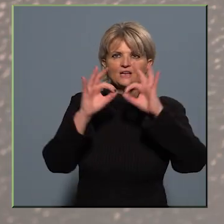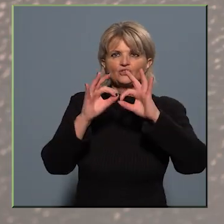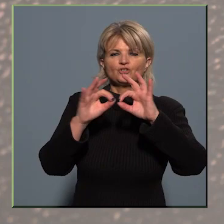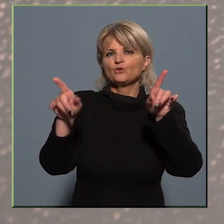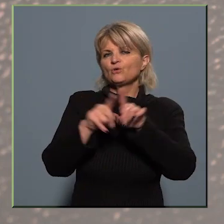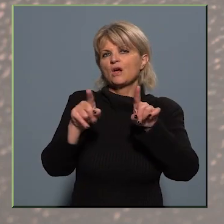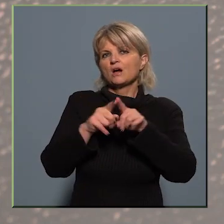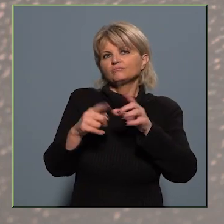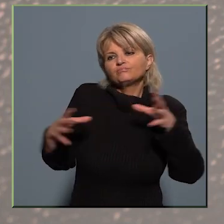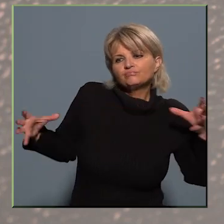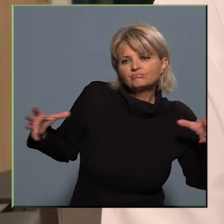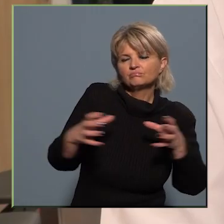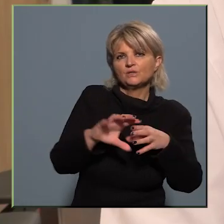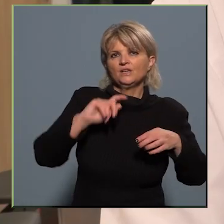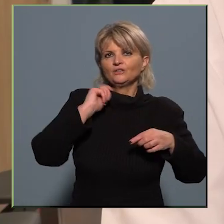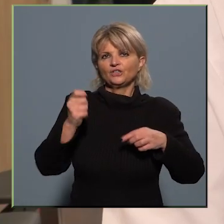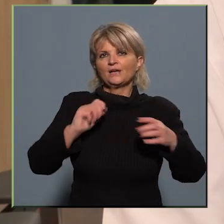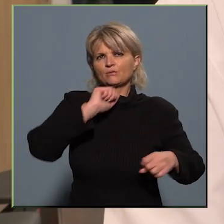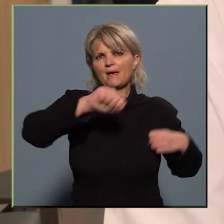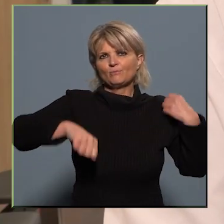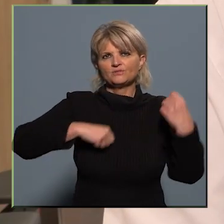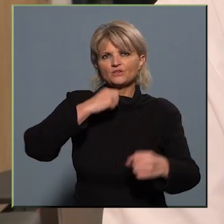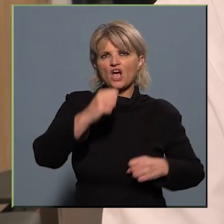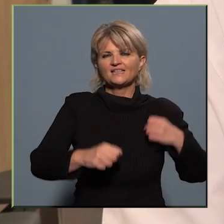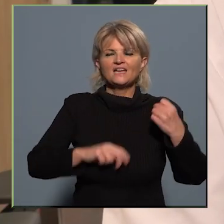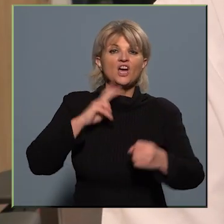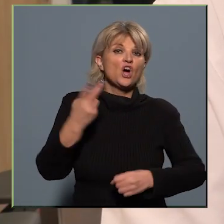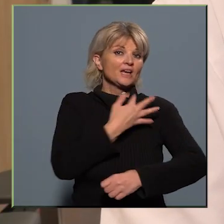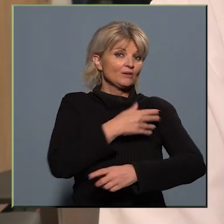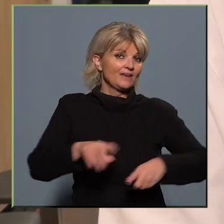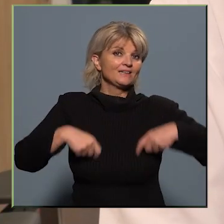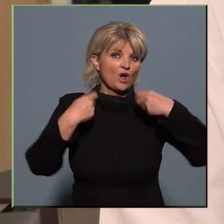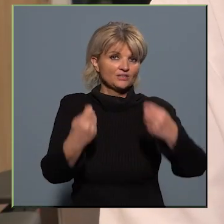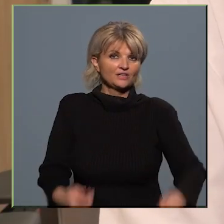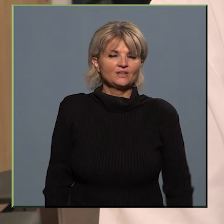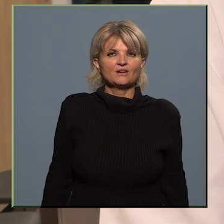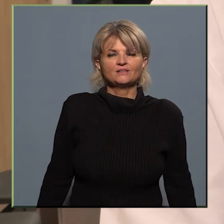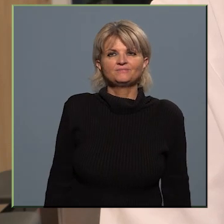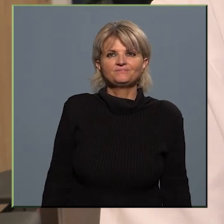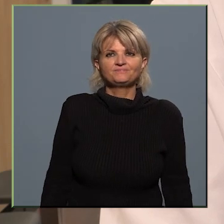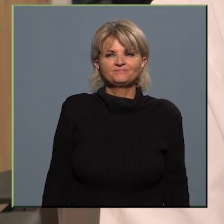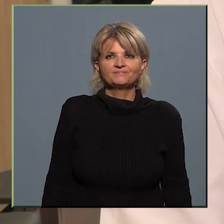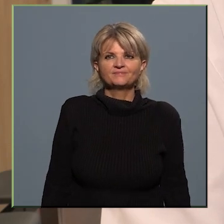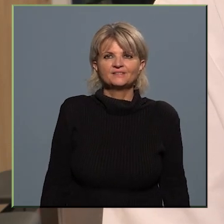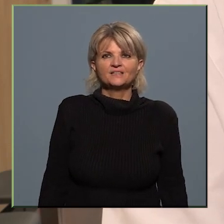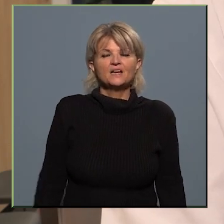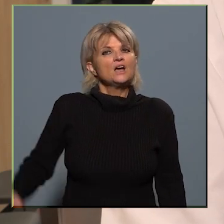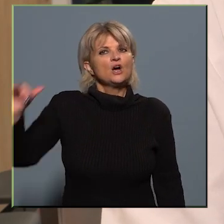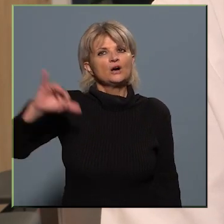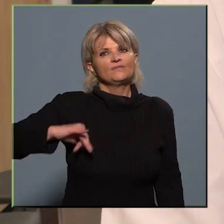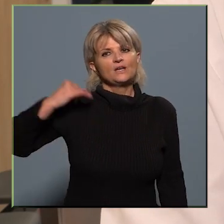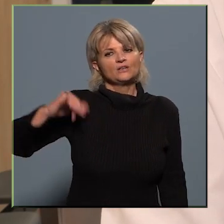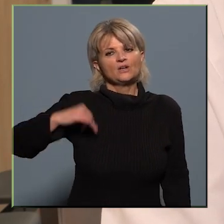olyan populációt sikerül ilyenkor megmozgatnunk, akik vért adhatnak. Dominálóan a